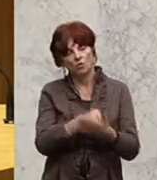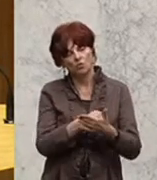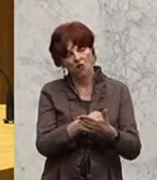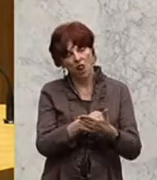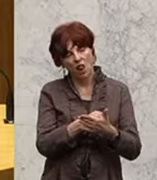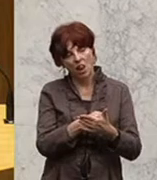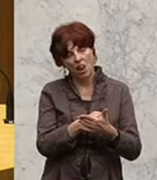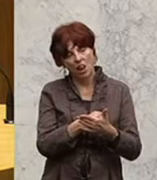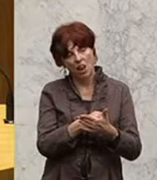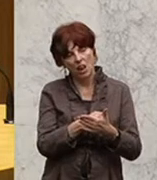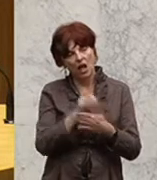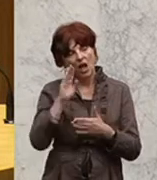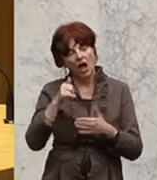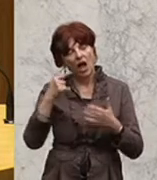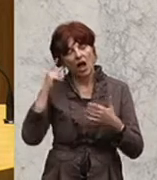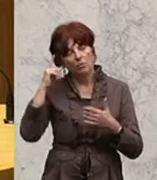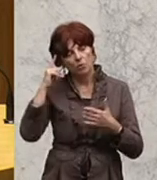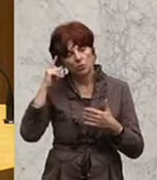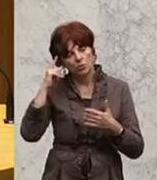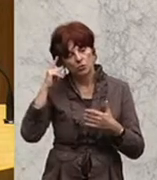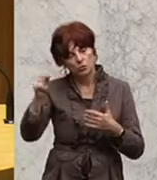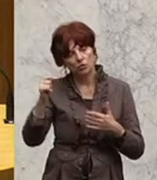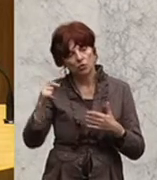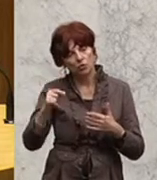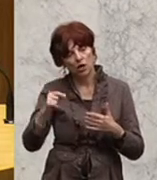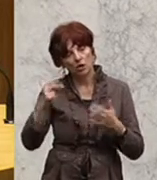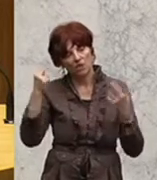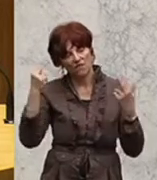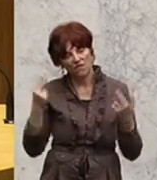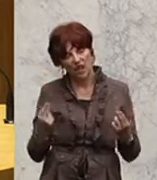wird ab sofort als Urlaubstag gewertet.